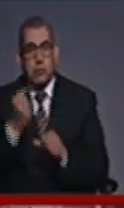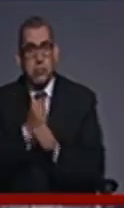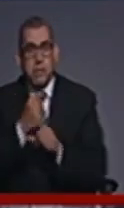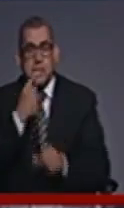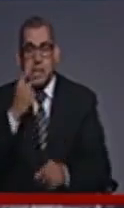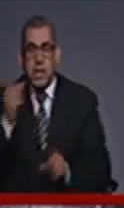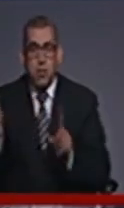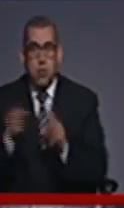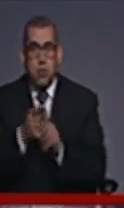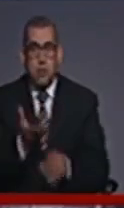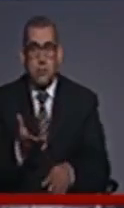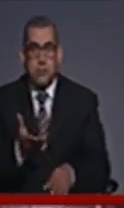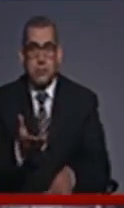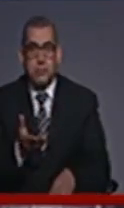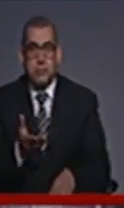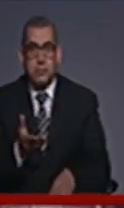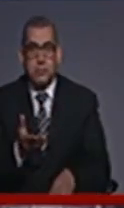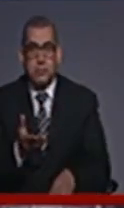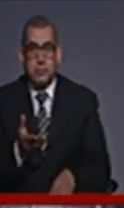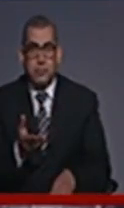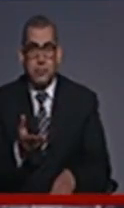الواحدة.